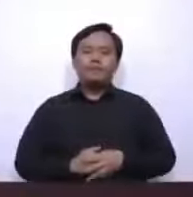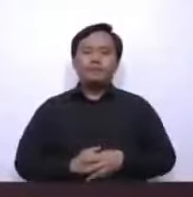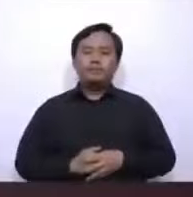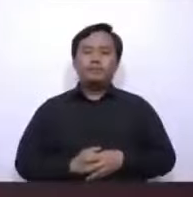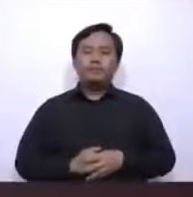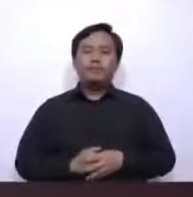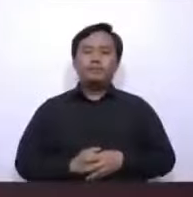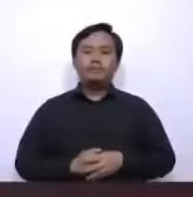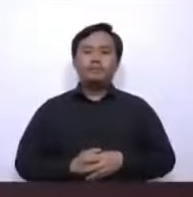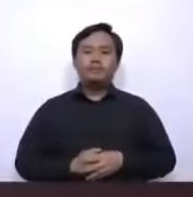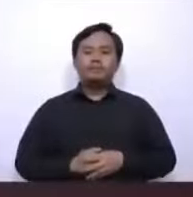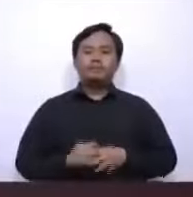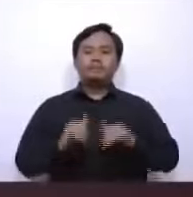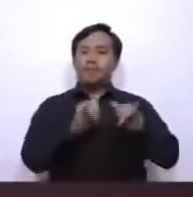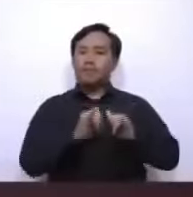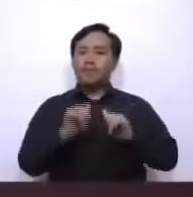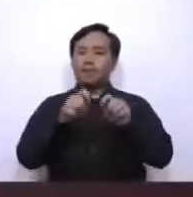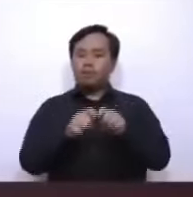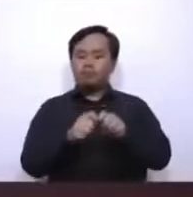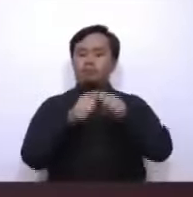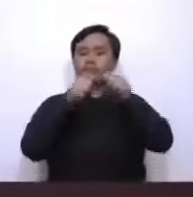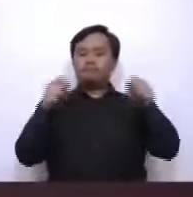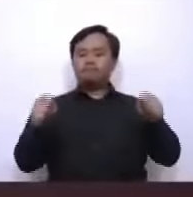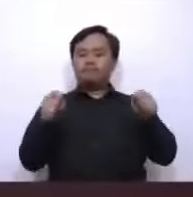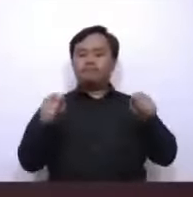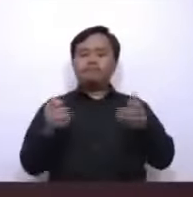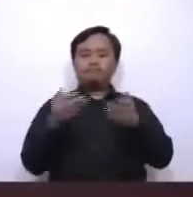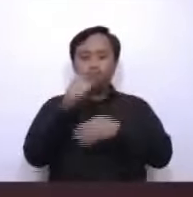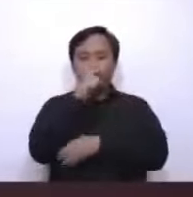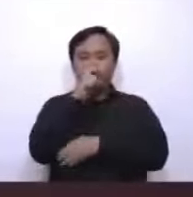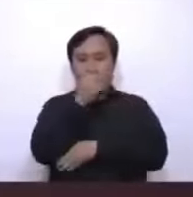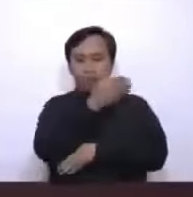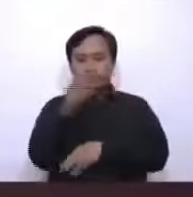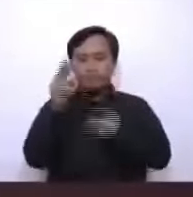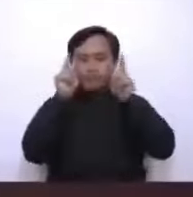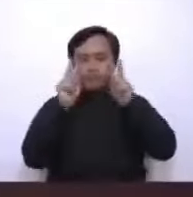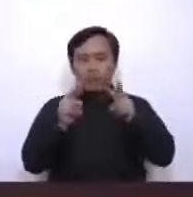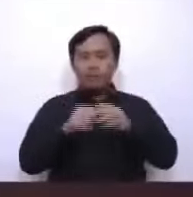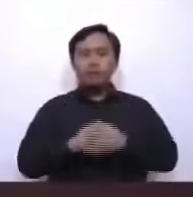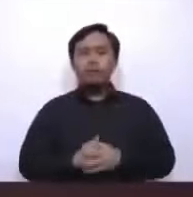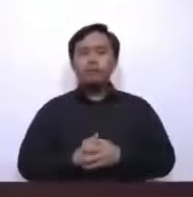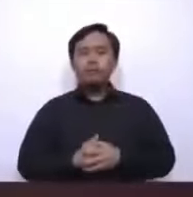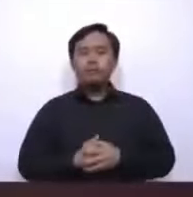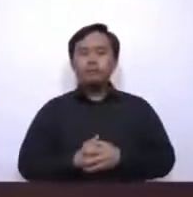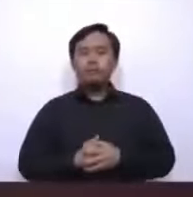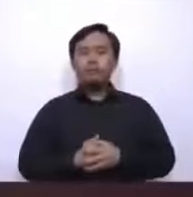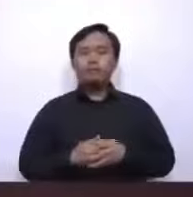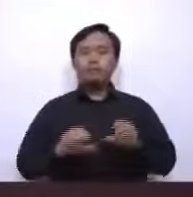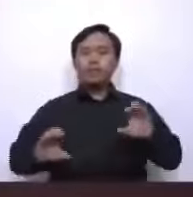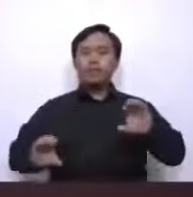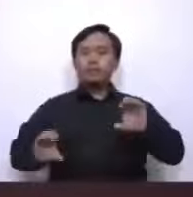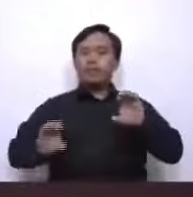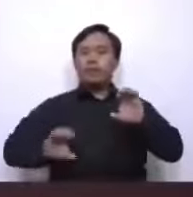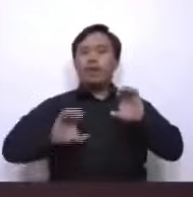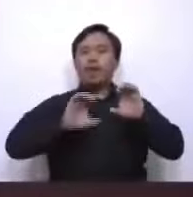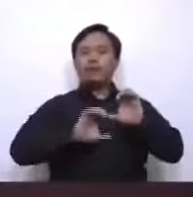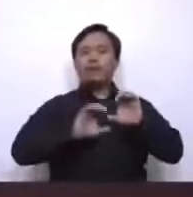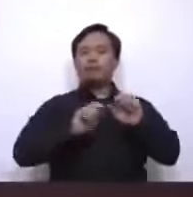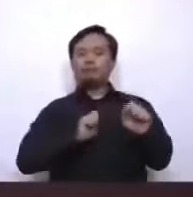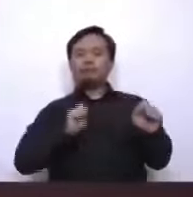Kita akan buka bersama. Bapak-bapak mohon disaksikan dan juga hadirin, reformasi birokrasi